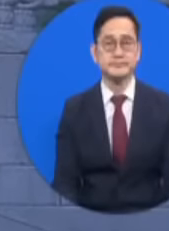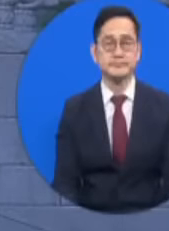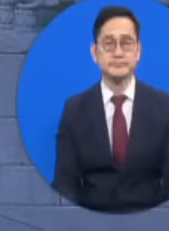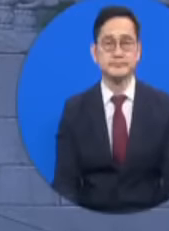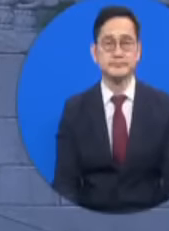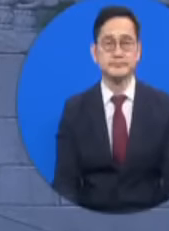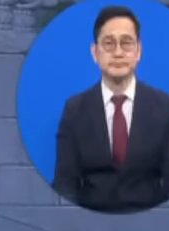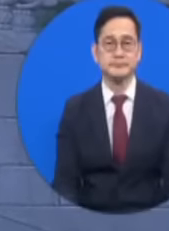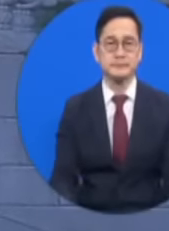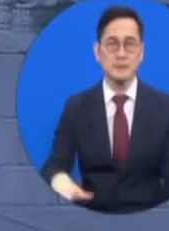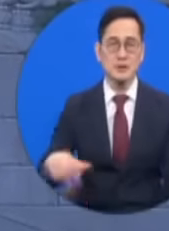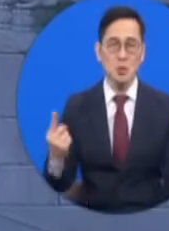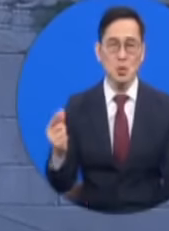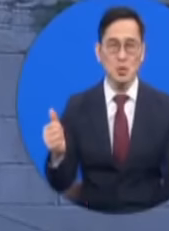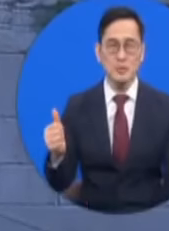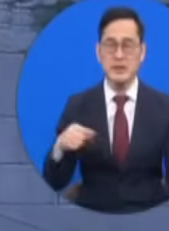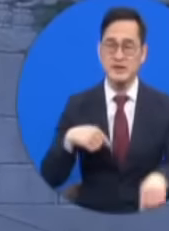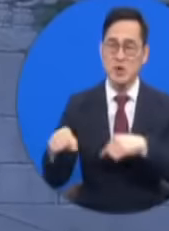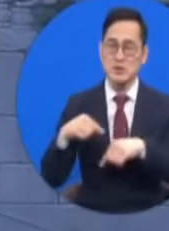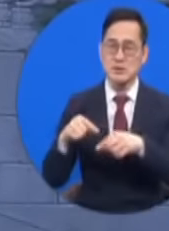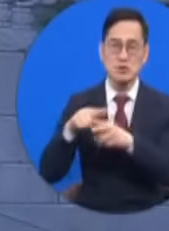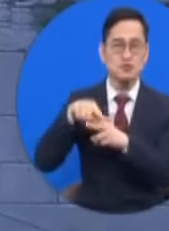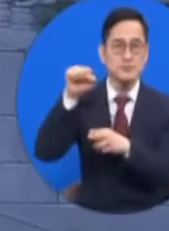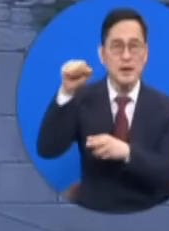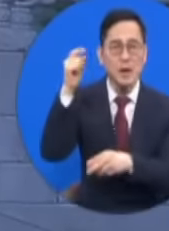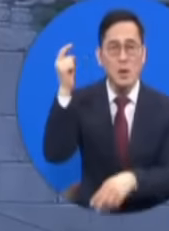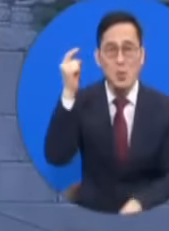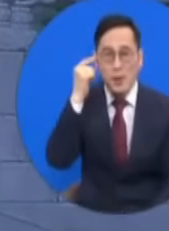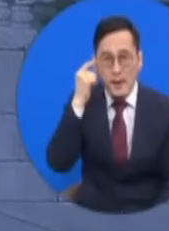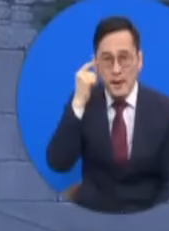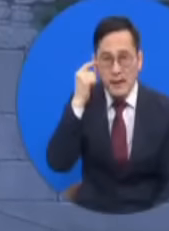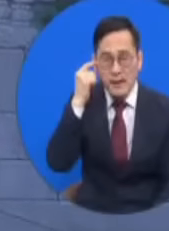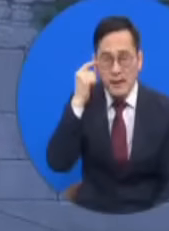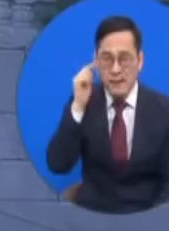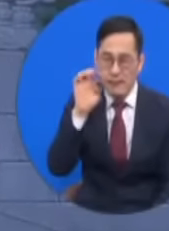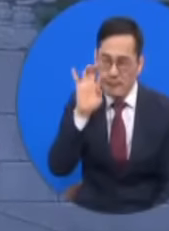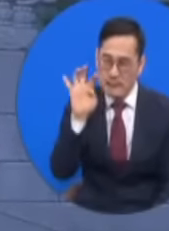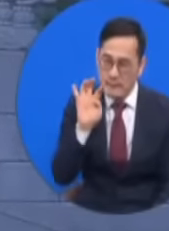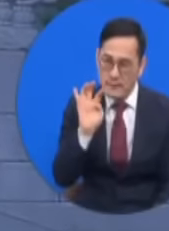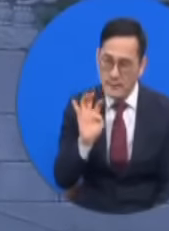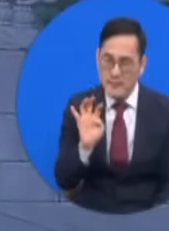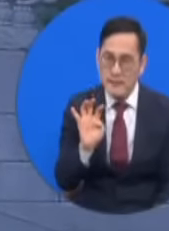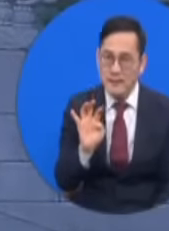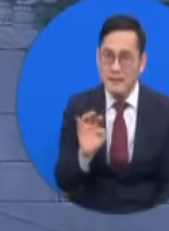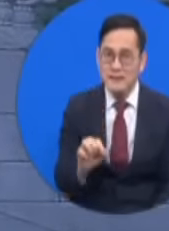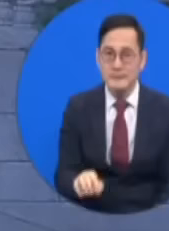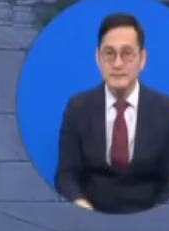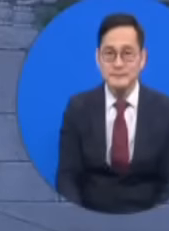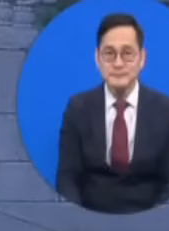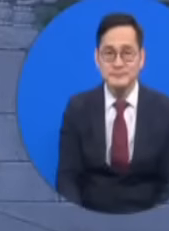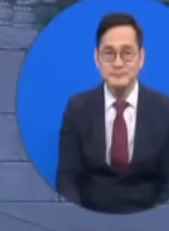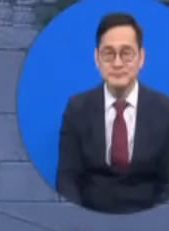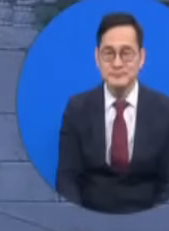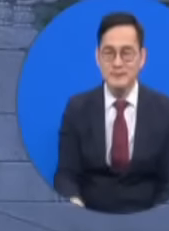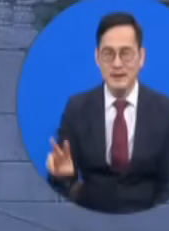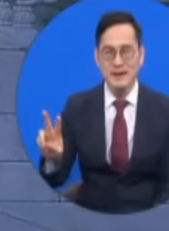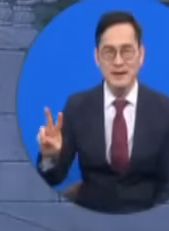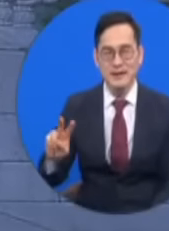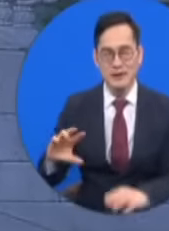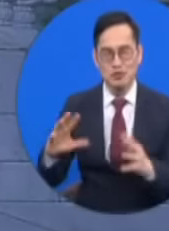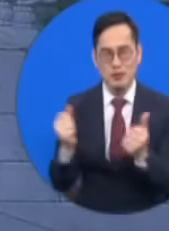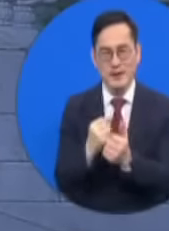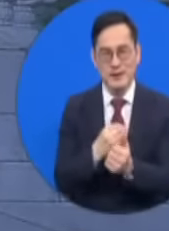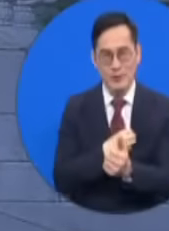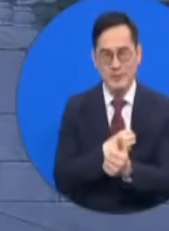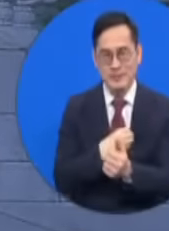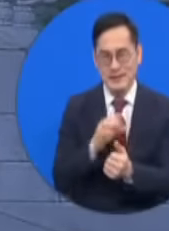이 조국 대표가 왜 정치를 하려 할까와 관련된 궁금증을 새삼 질문드릴 수밖에 없는데 범야권 200석이 되면 김건희 씨의 법정